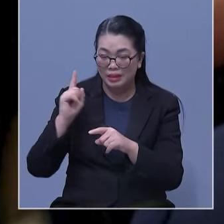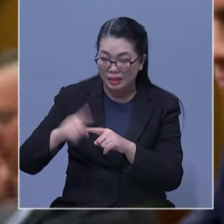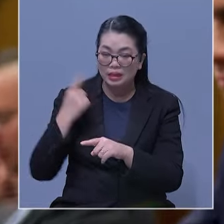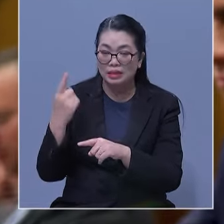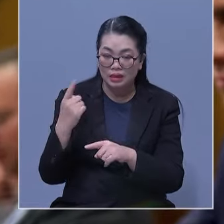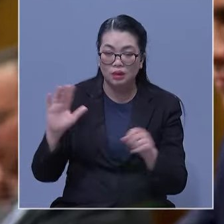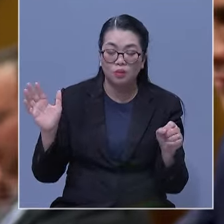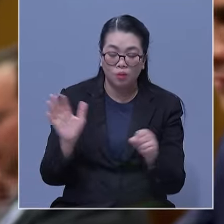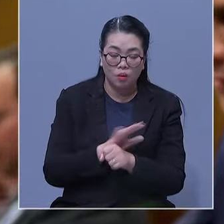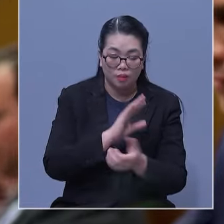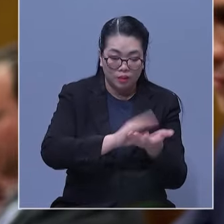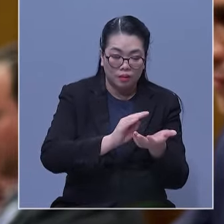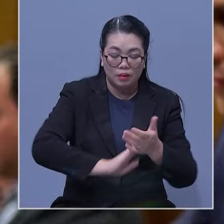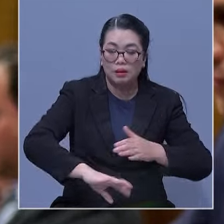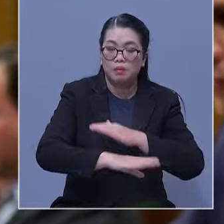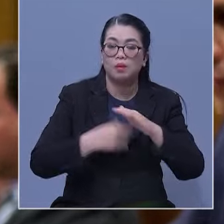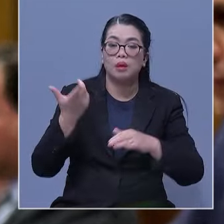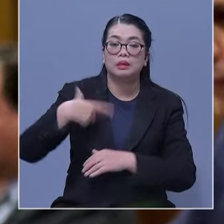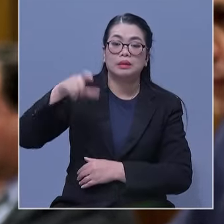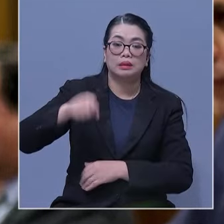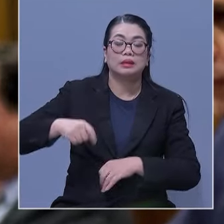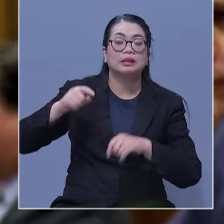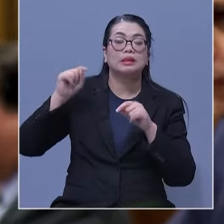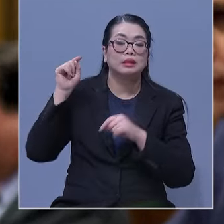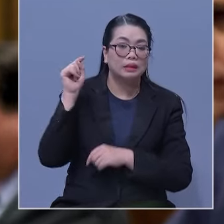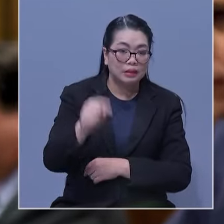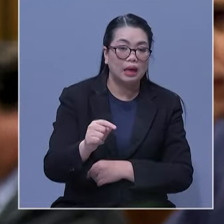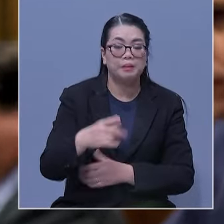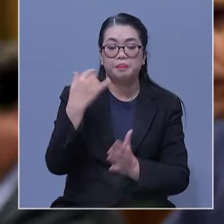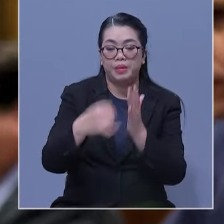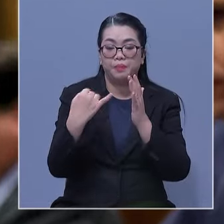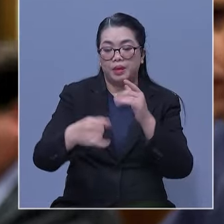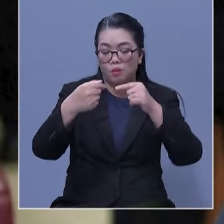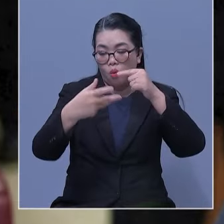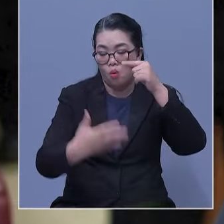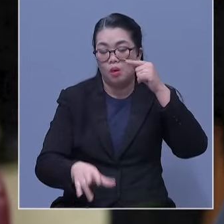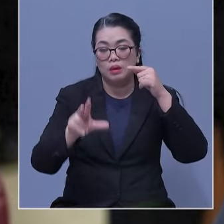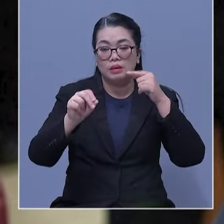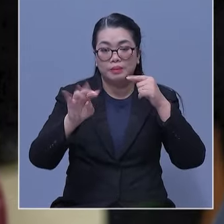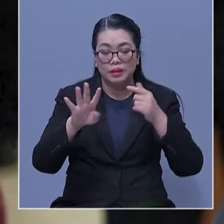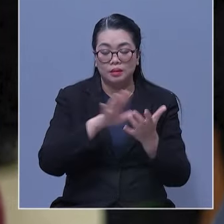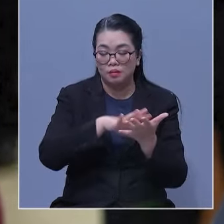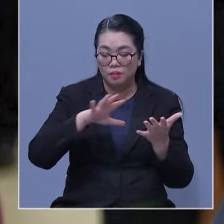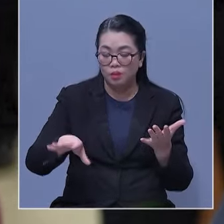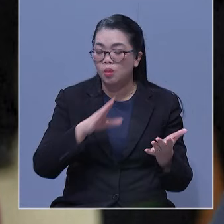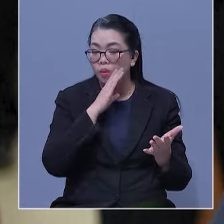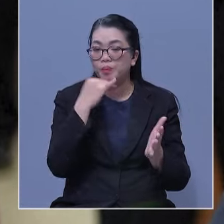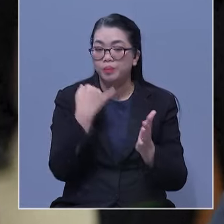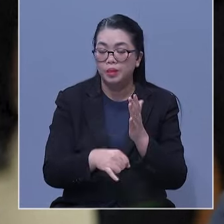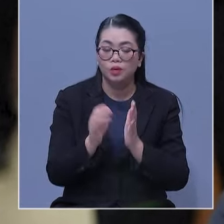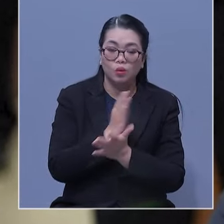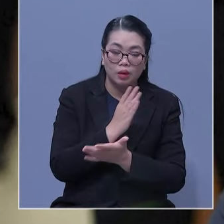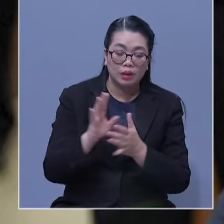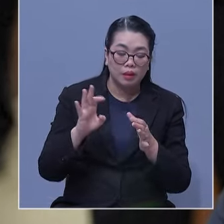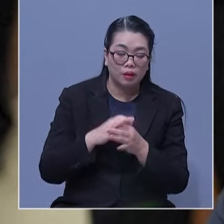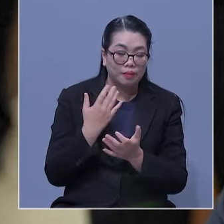เมื่อวานนี้นะครับก็มีคำพิพากษาว่าทรัมป์มีความผิดทั้ง34กระทงในคดีปลอมแปลงเอกสารทางธุรกิจเกี่ยว